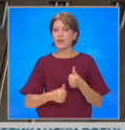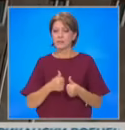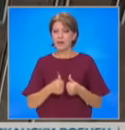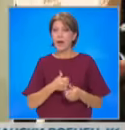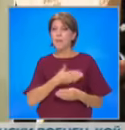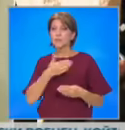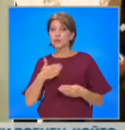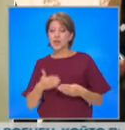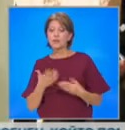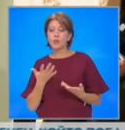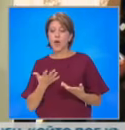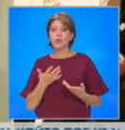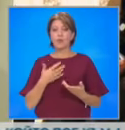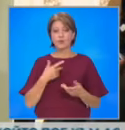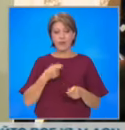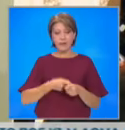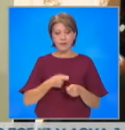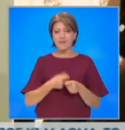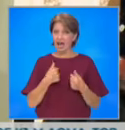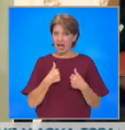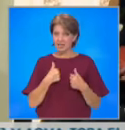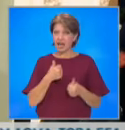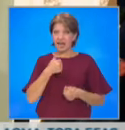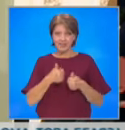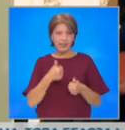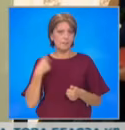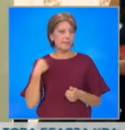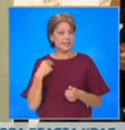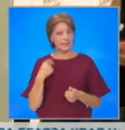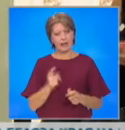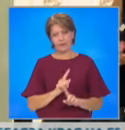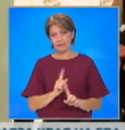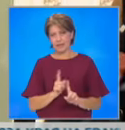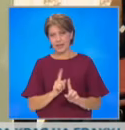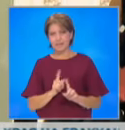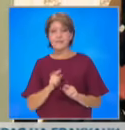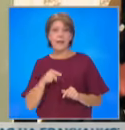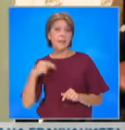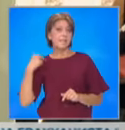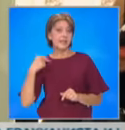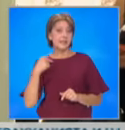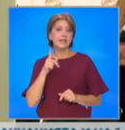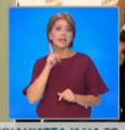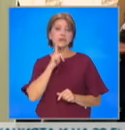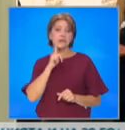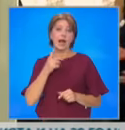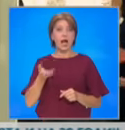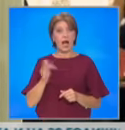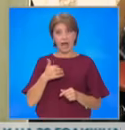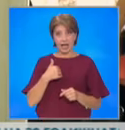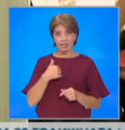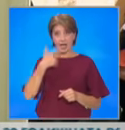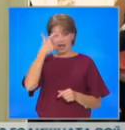нещо, което бих направил, е да се кандидатирам за президент. Напротив, мисля, че президента е човека, който аз лично би го подкрепил с двете